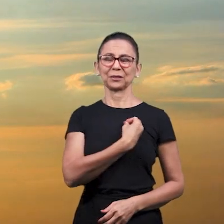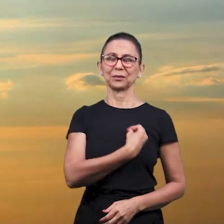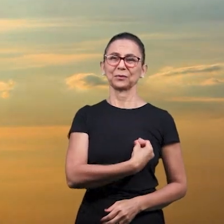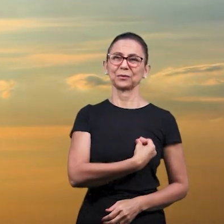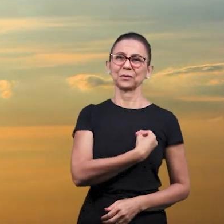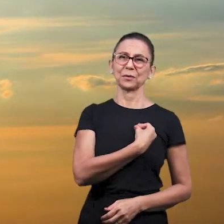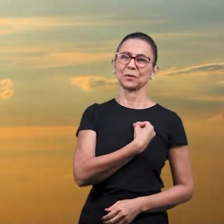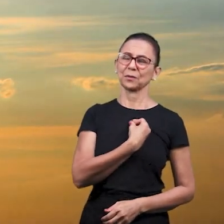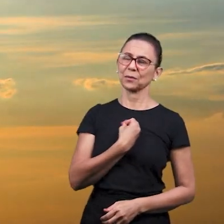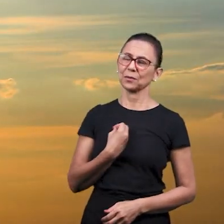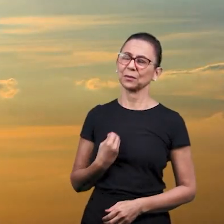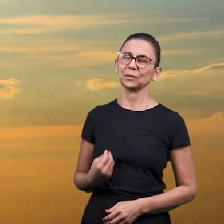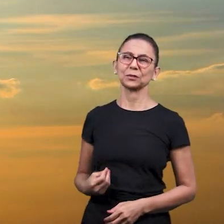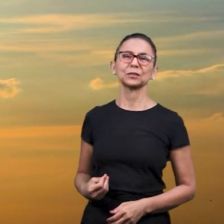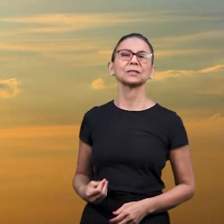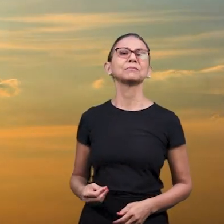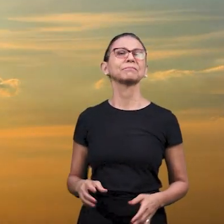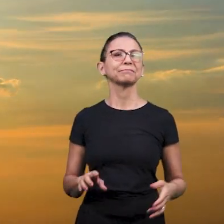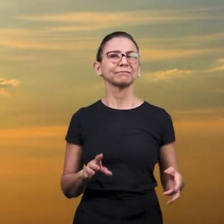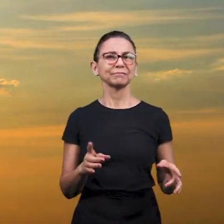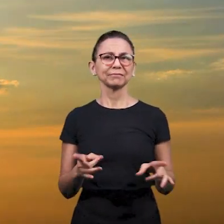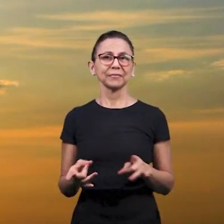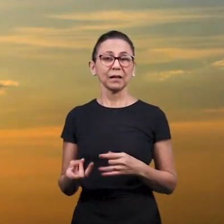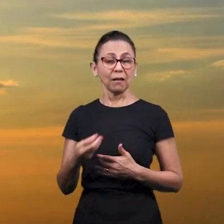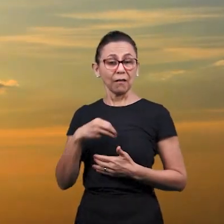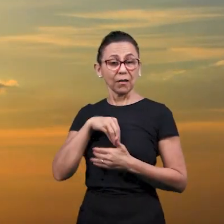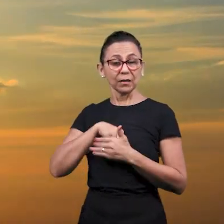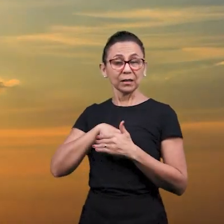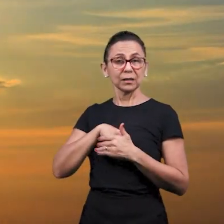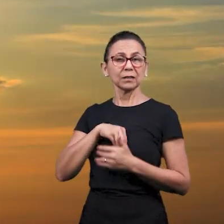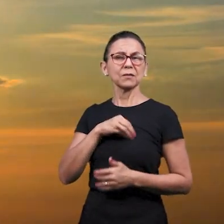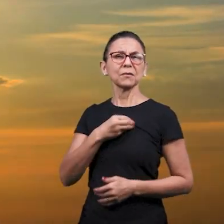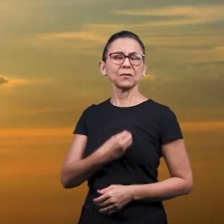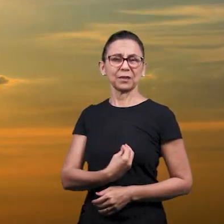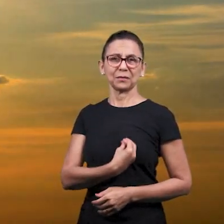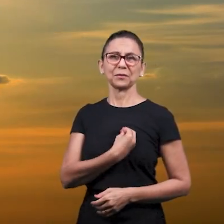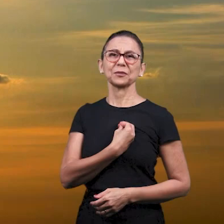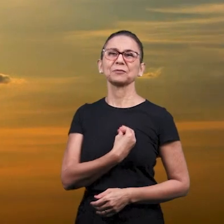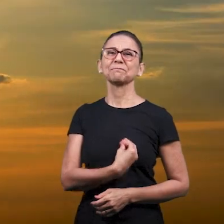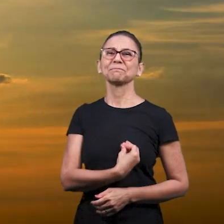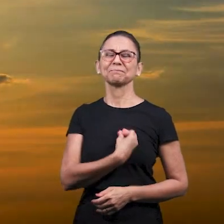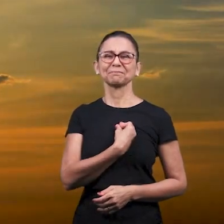vivo está hoje em meu